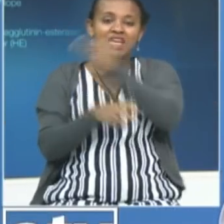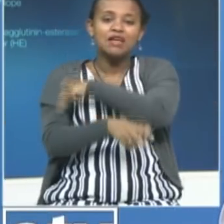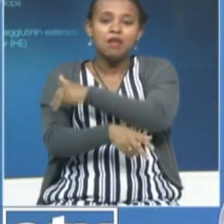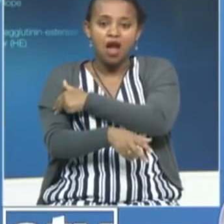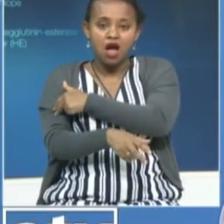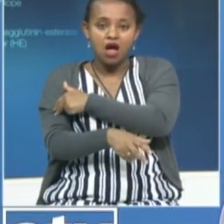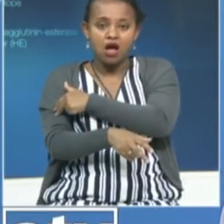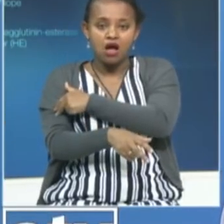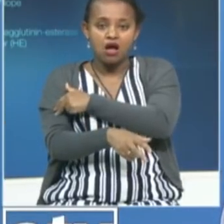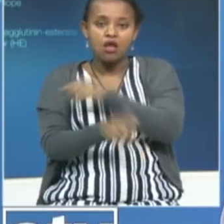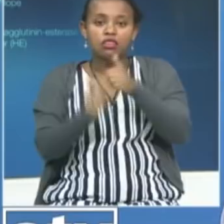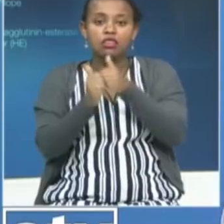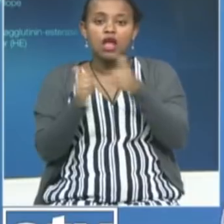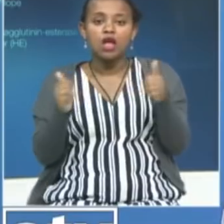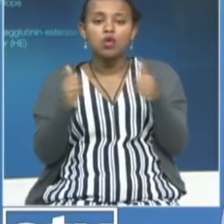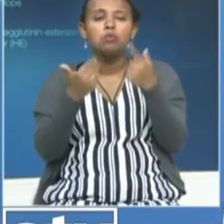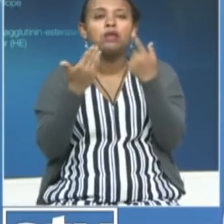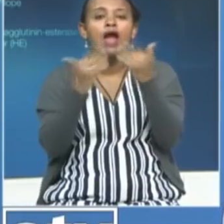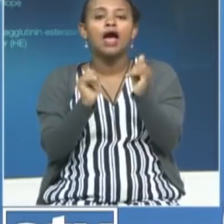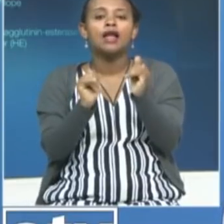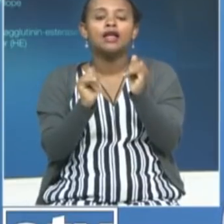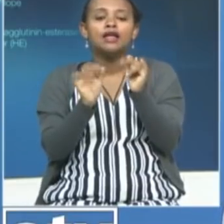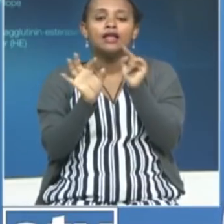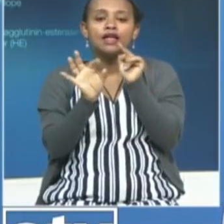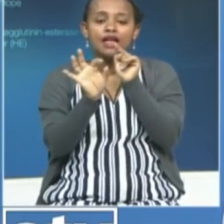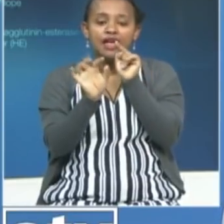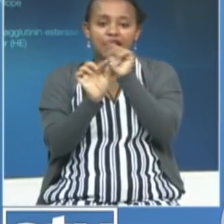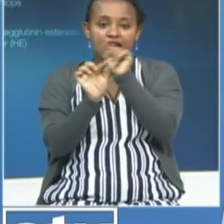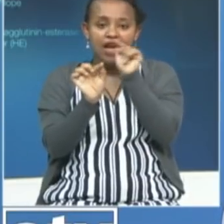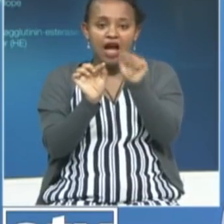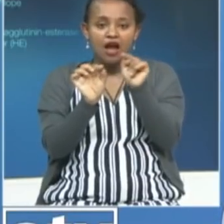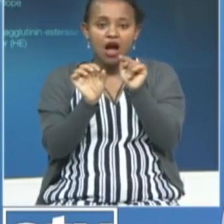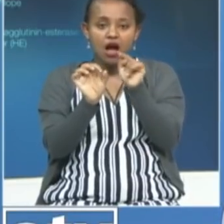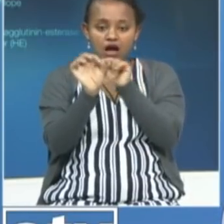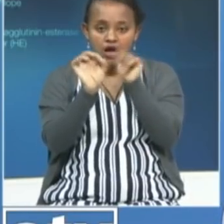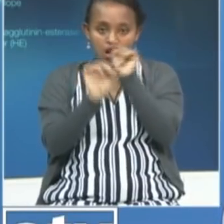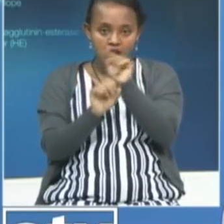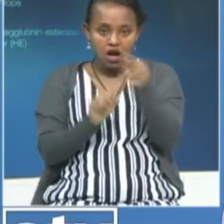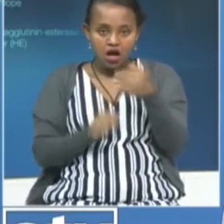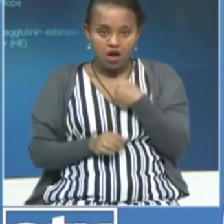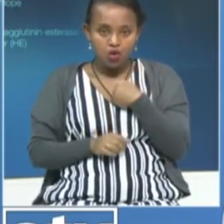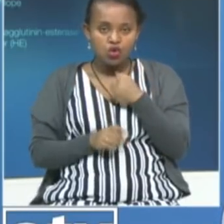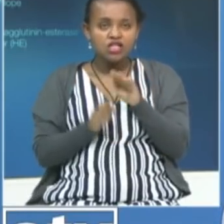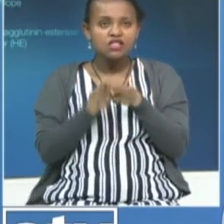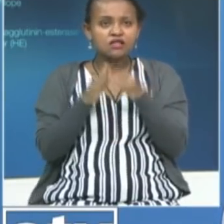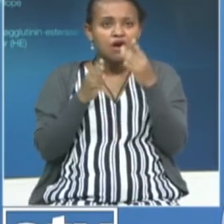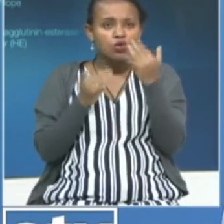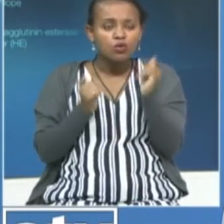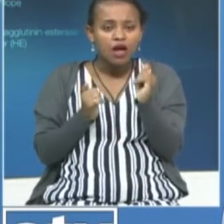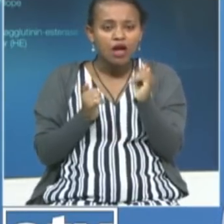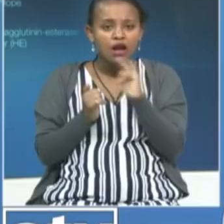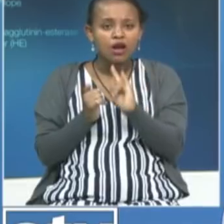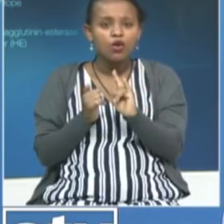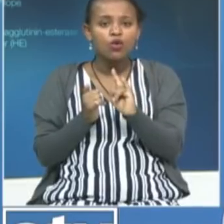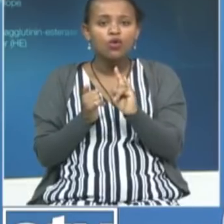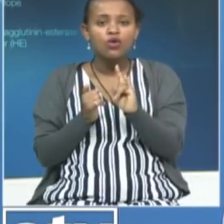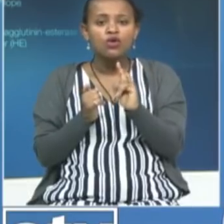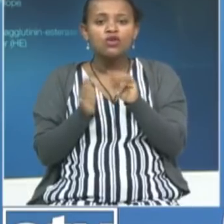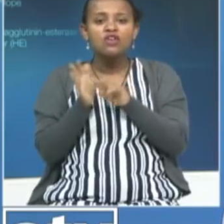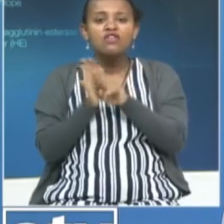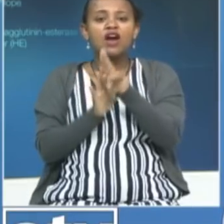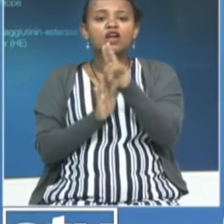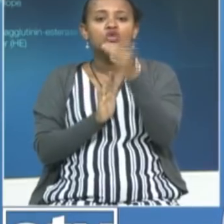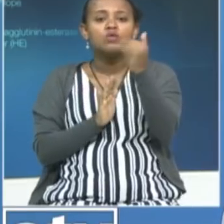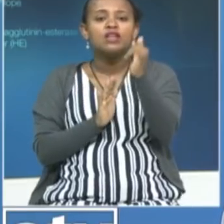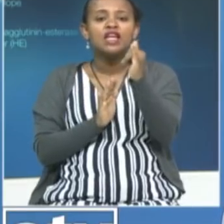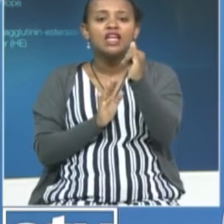ተለይቶም ምን ያህል የቀዳዳዎች አሉት ቀዳዳው ምን ያህል ስፋት አለው ቫይረሱ መጠንና